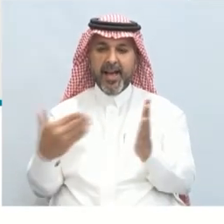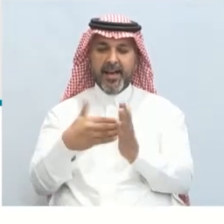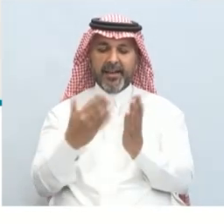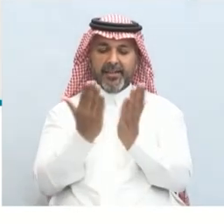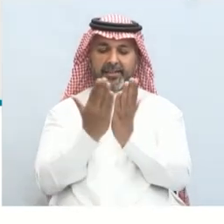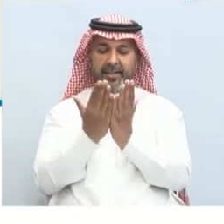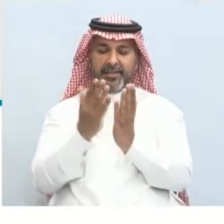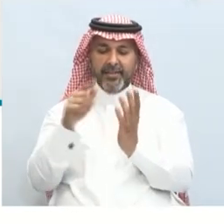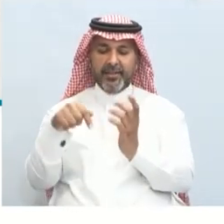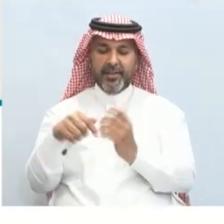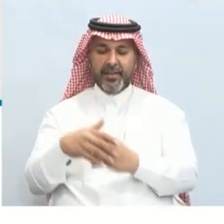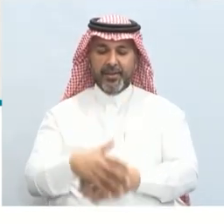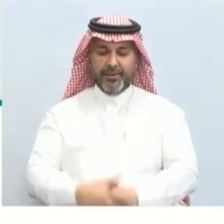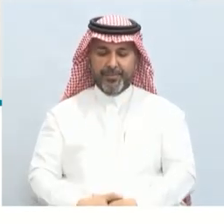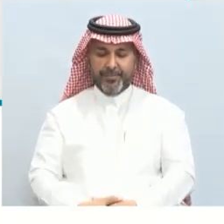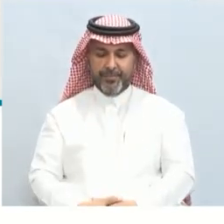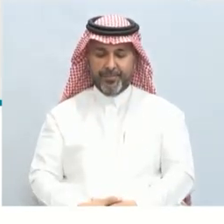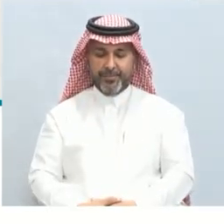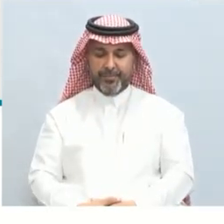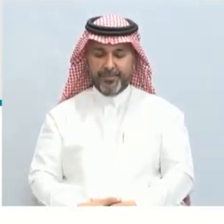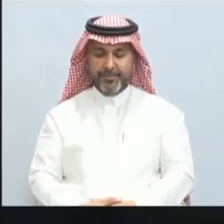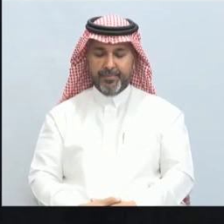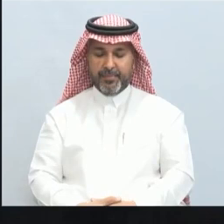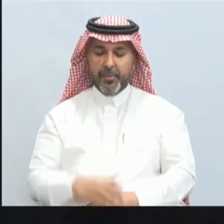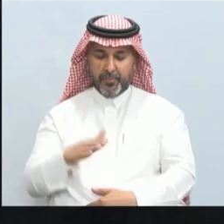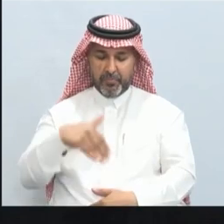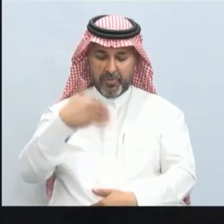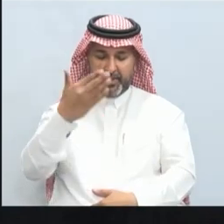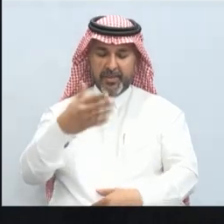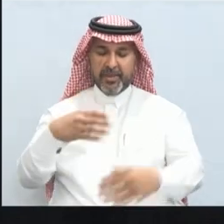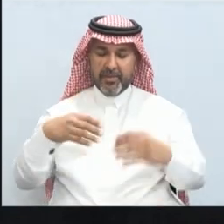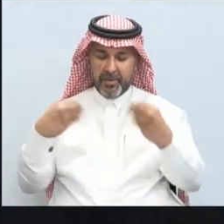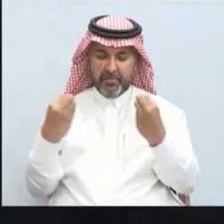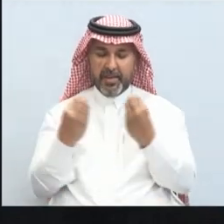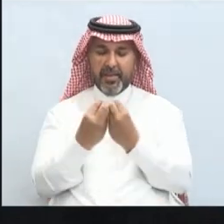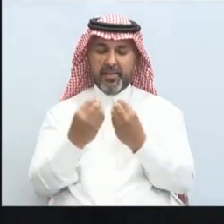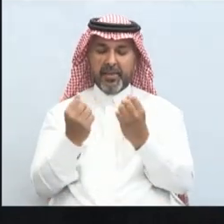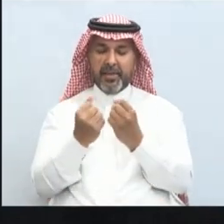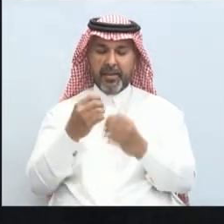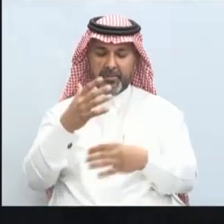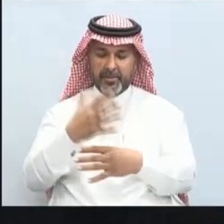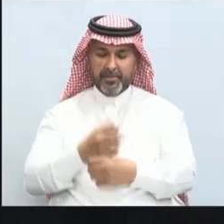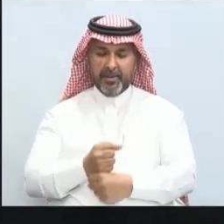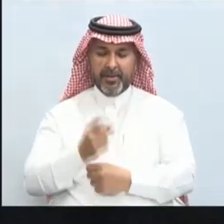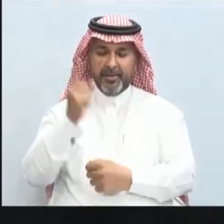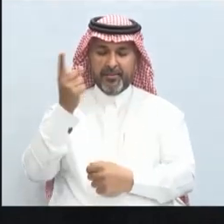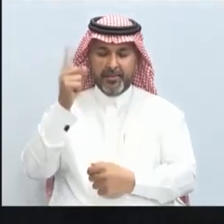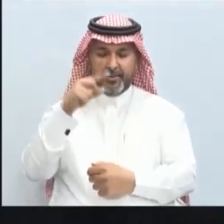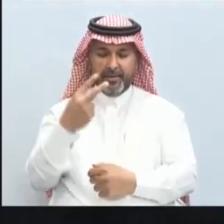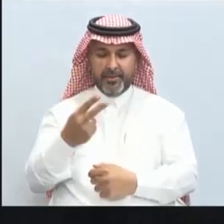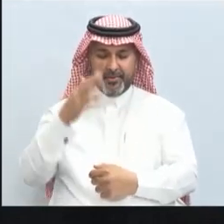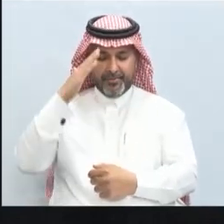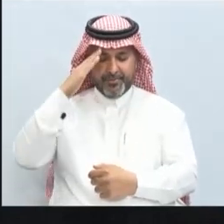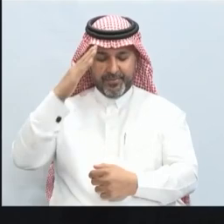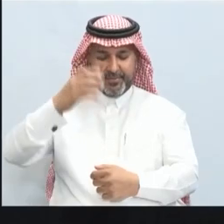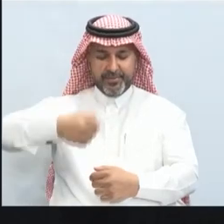وصلنا الى نهايه درسنا لهذا اليوم وللحديث بقيه ايضا في الدروس القادمه نلقاكم على خير دمتم في رعايه الله والسلام